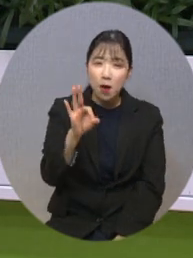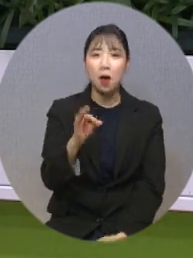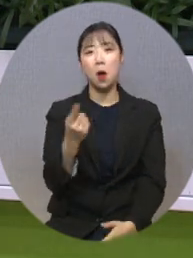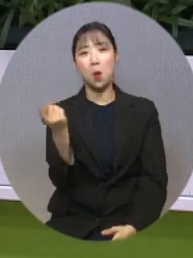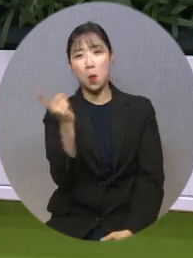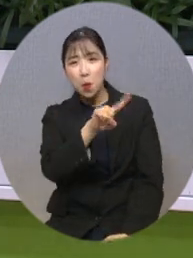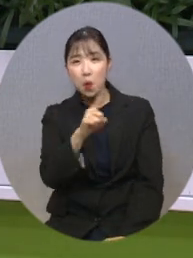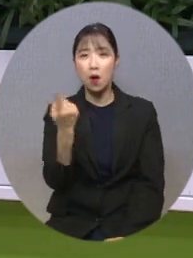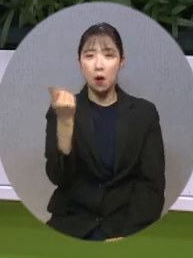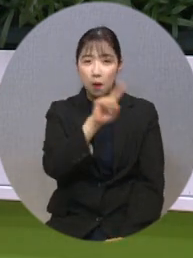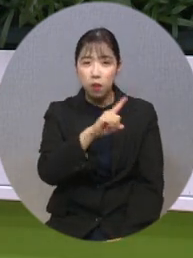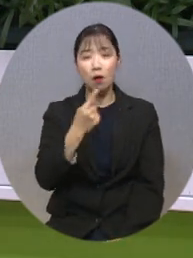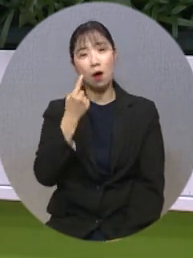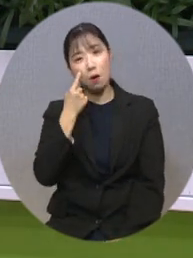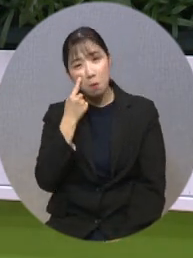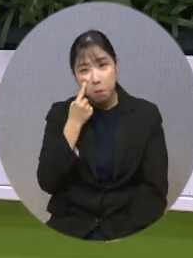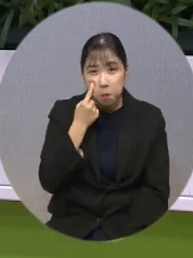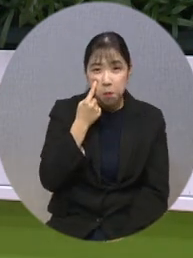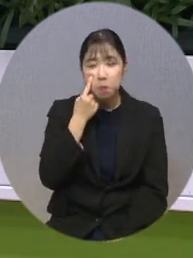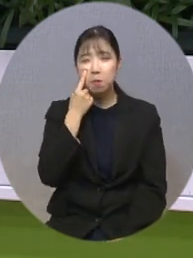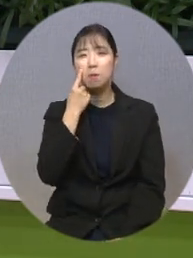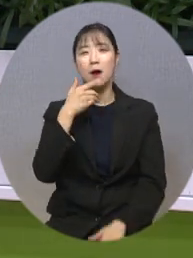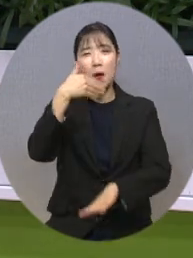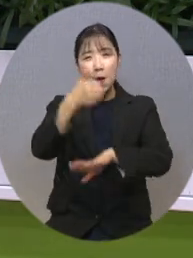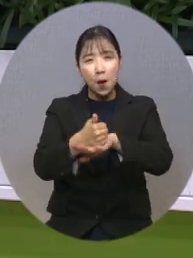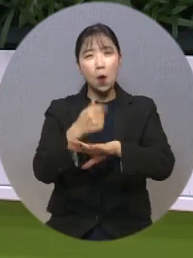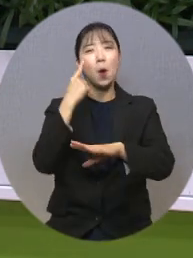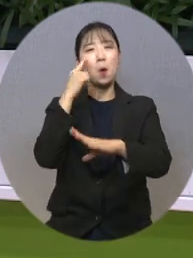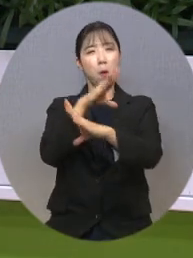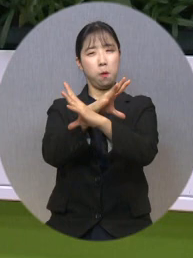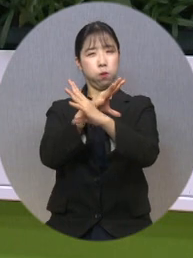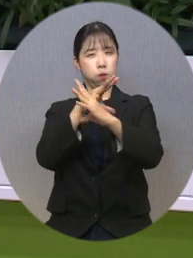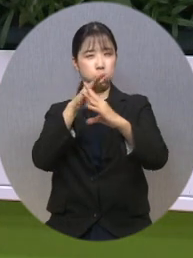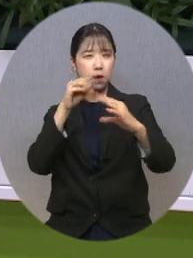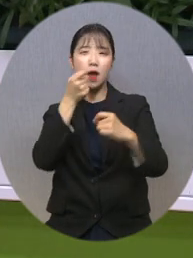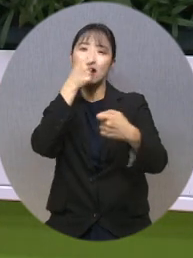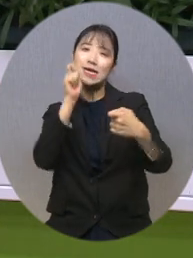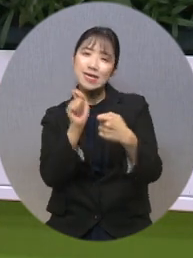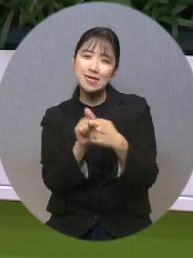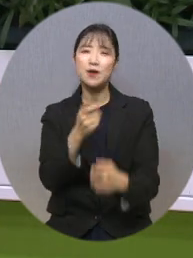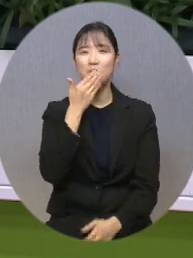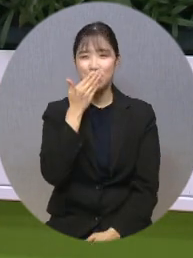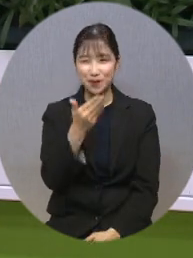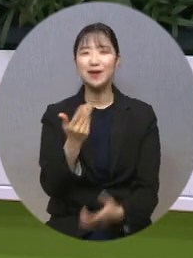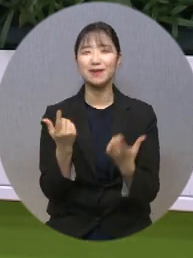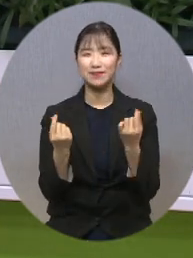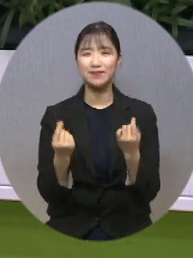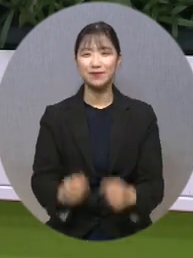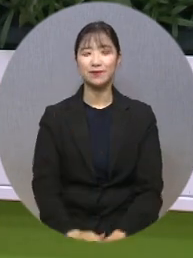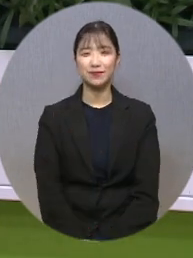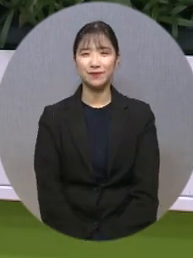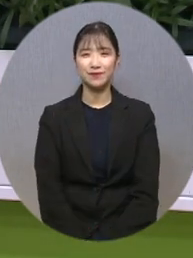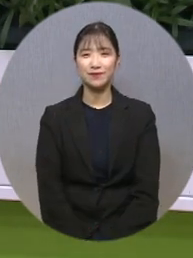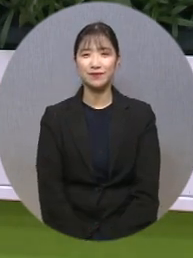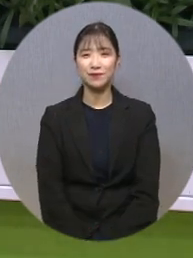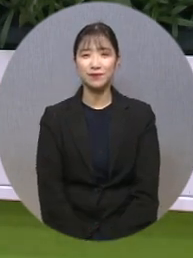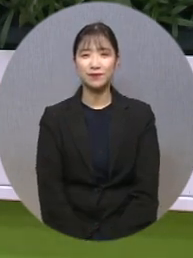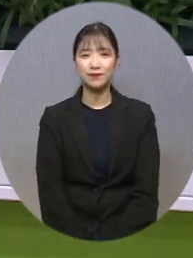넘겨가시면서 조금 더 이쪽과 친해지시면 식물들과 친해지시는 그런 시간들이 되셨으면 좋겠습니다.